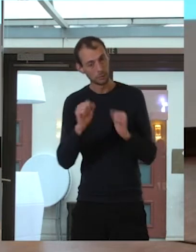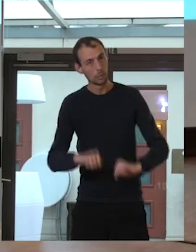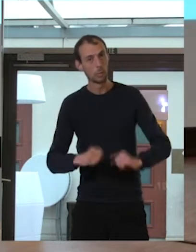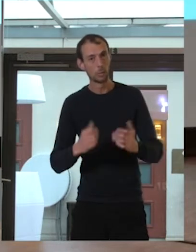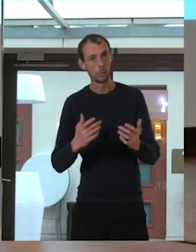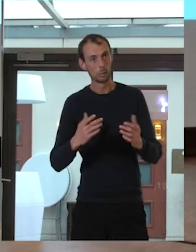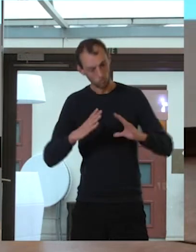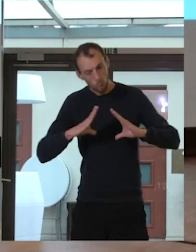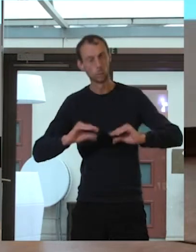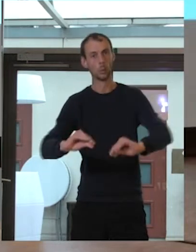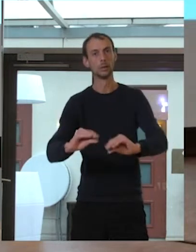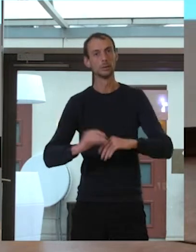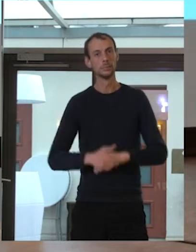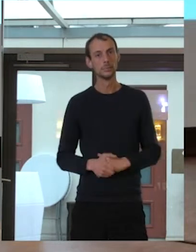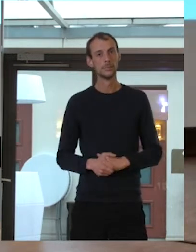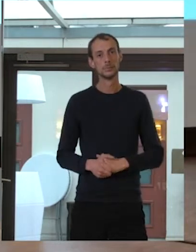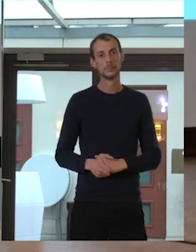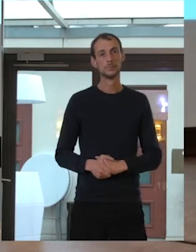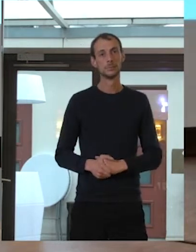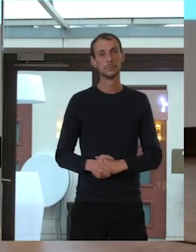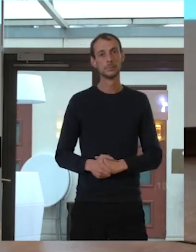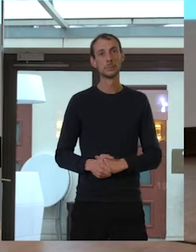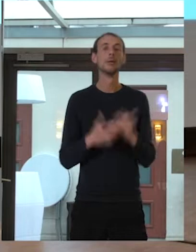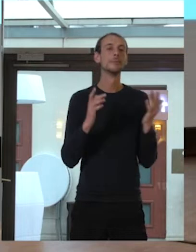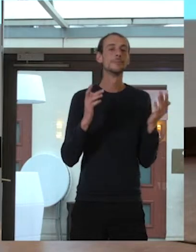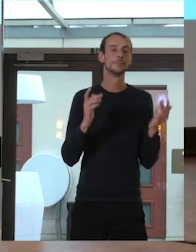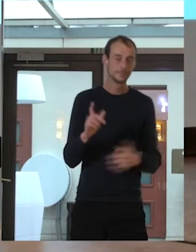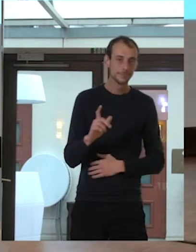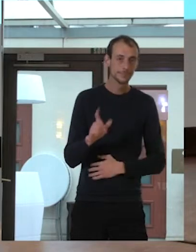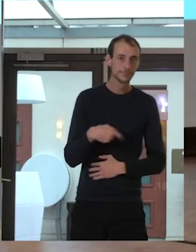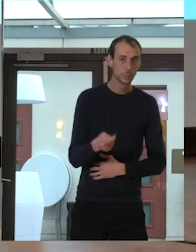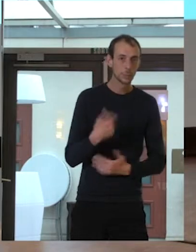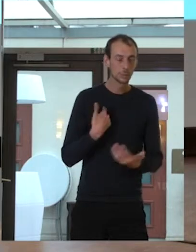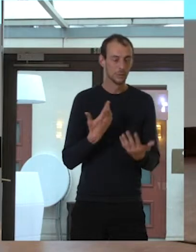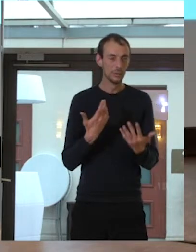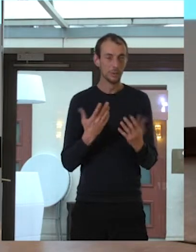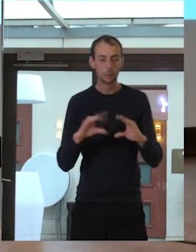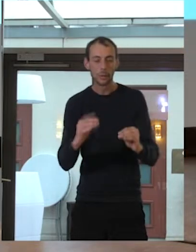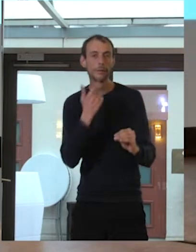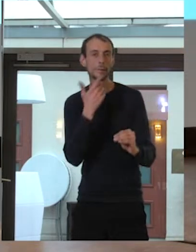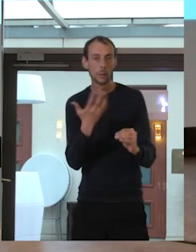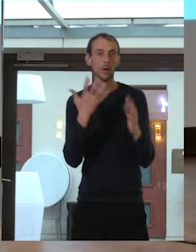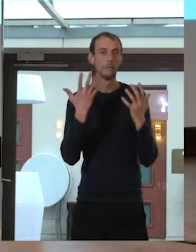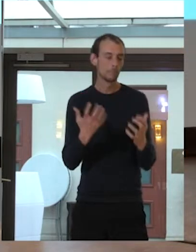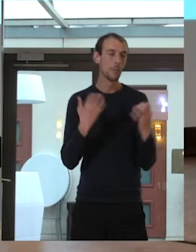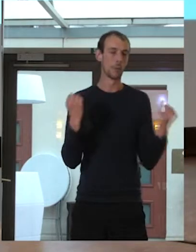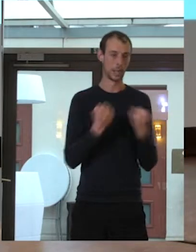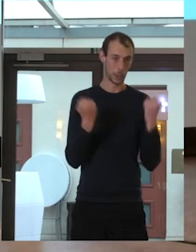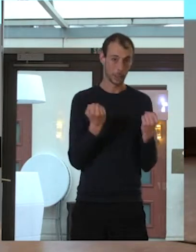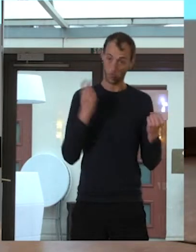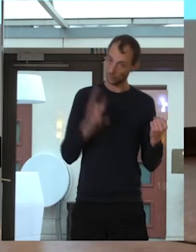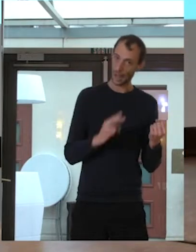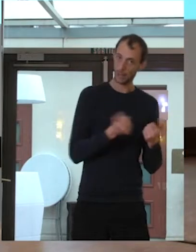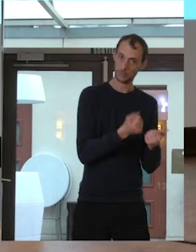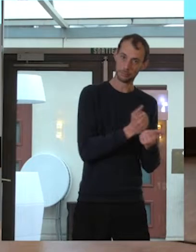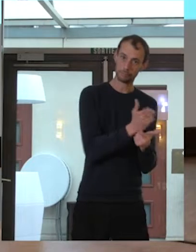concrète, c'est-à-dire nous avons voulu naturellement le décliner autour d'un certain nombre d'actions concrètes. C'est ainsi qu'on a lancé le programme